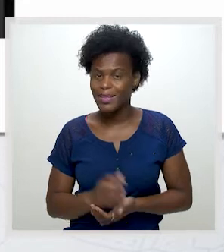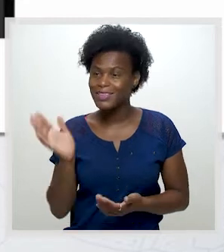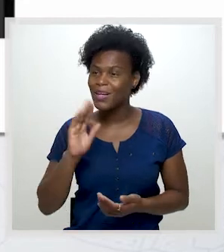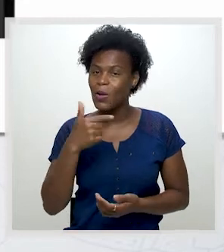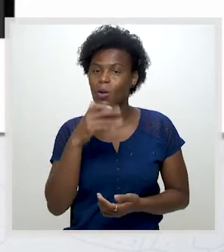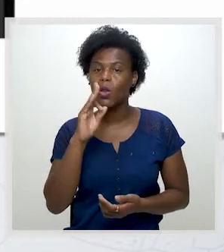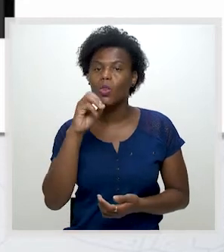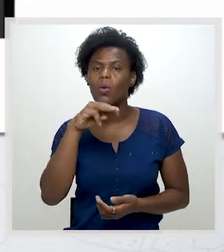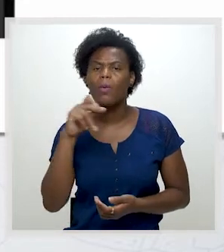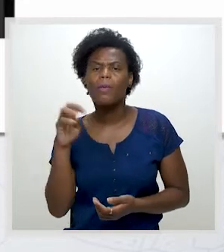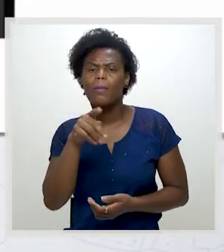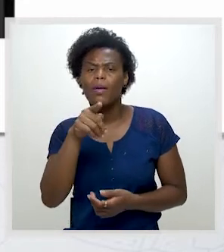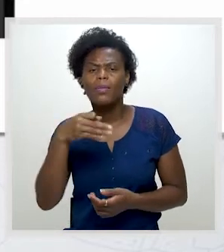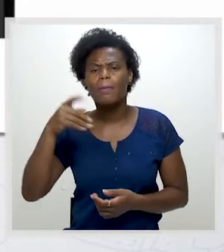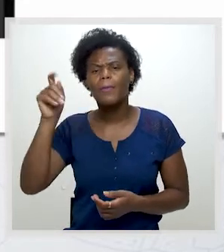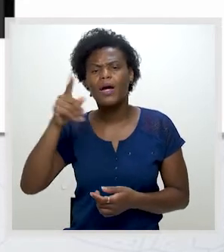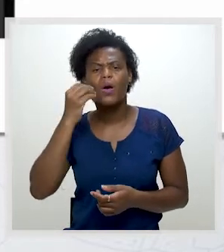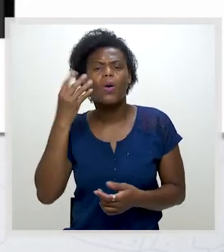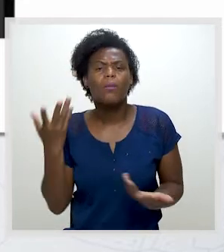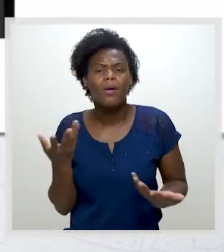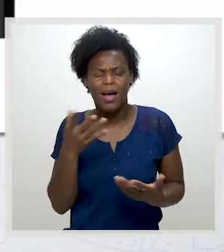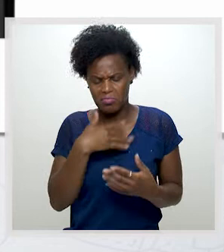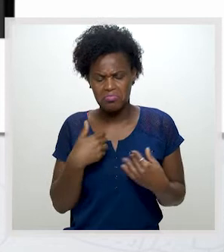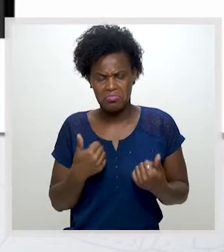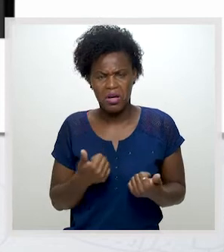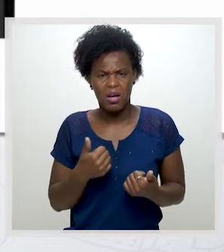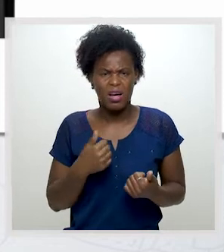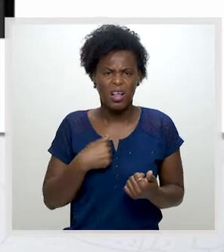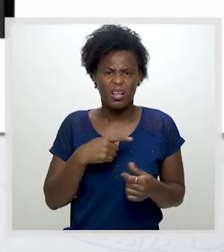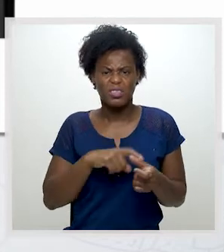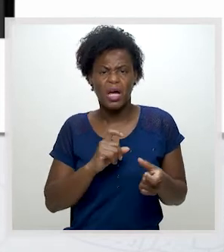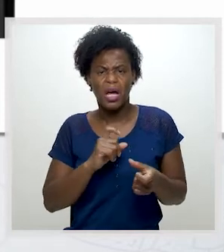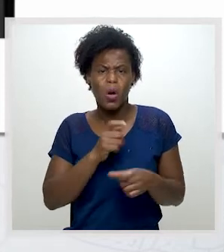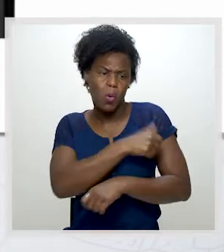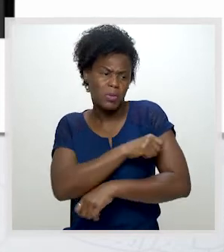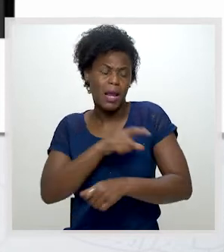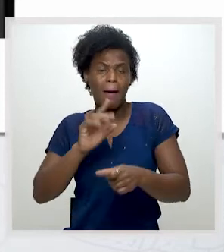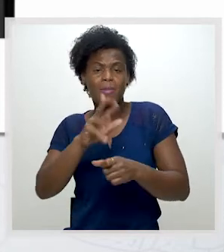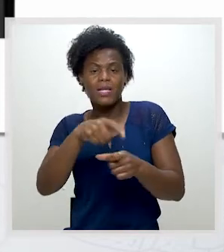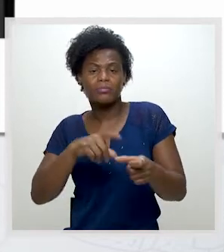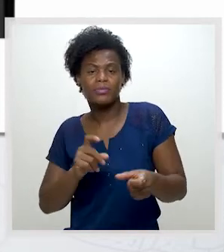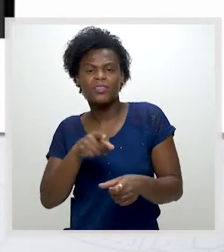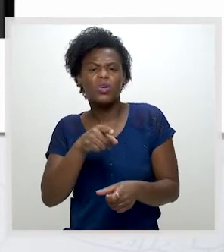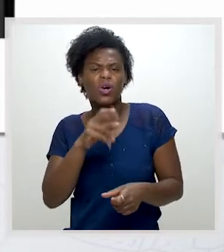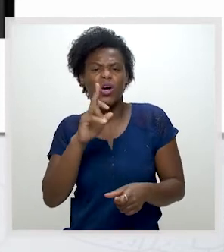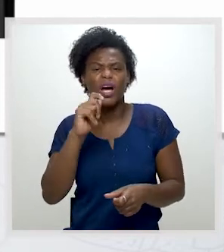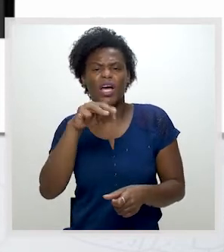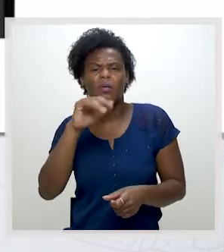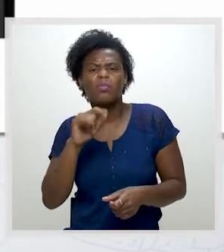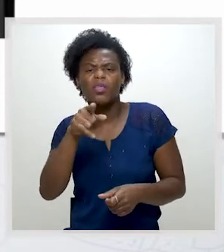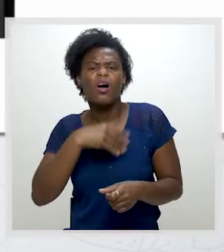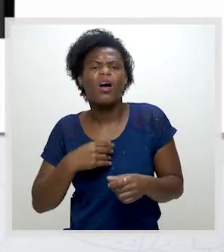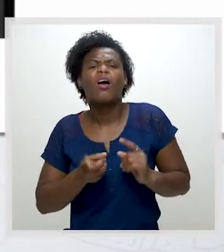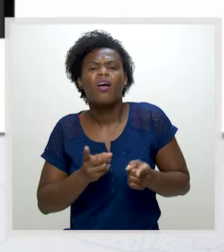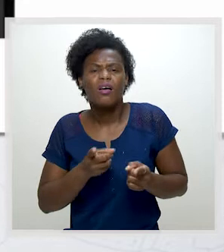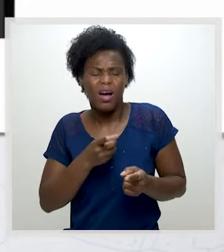Salut Thomas, comment va ta jambe? Ça va. Je sors de l'hôpital demain. Bah Rémi, qu'est-ce que tu as?